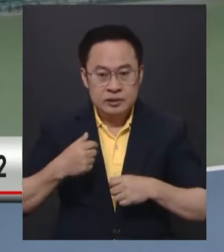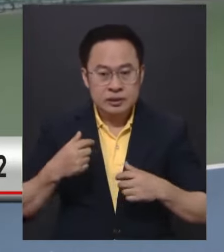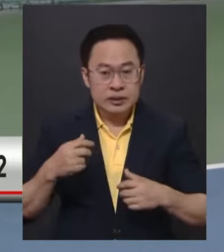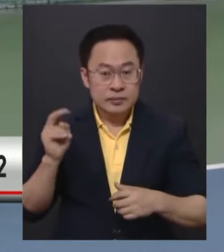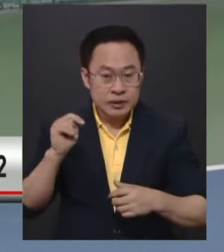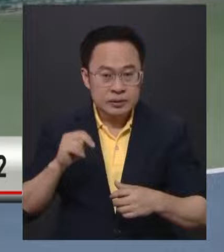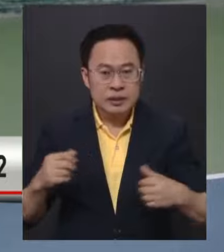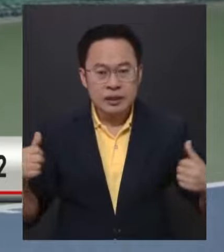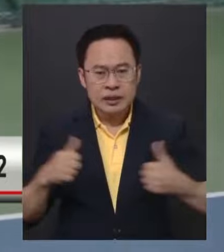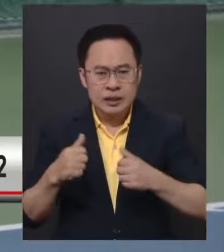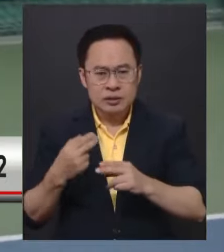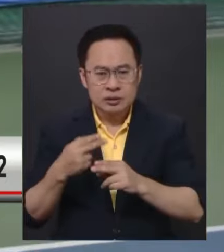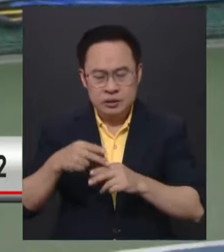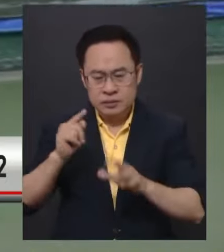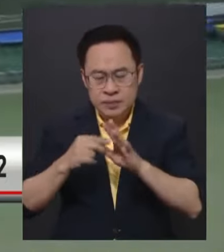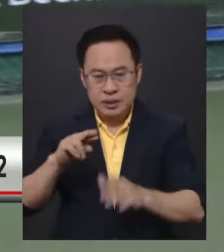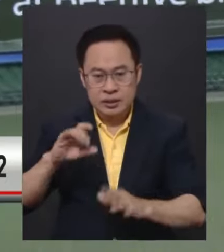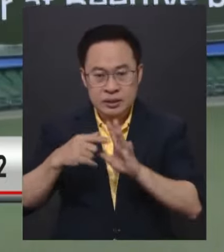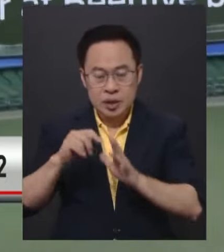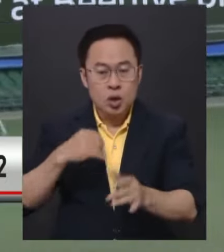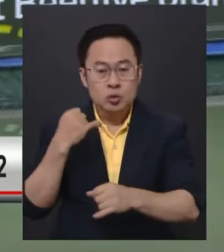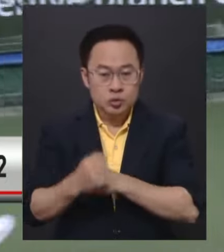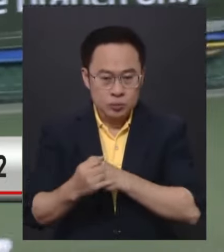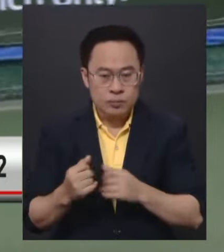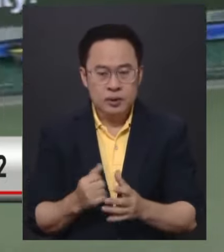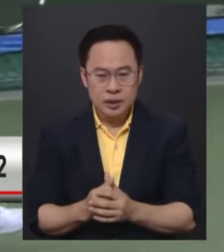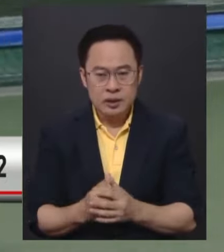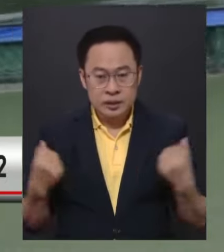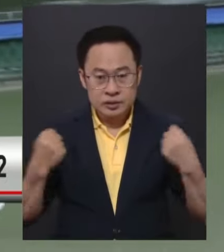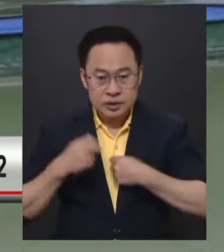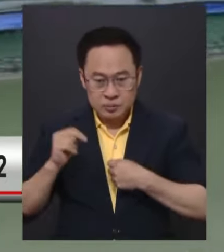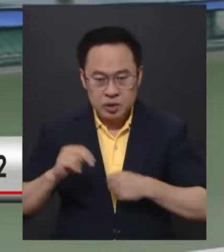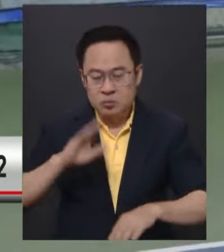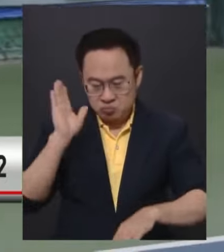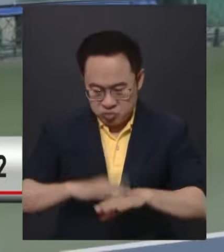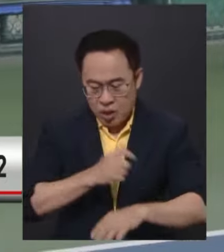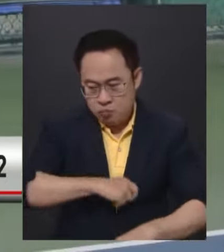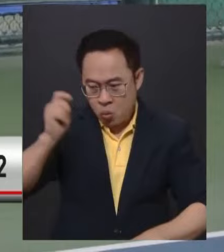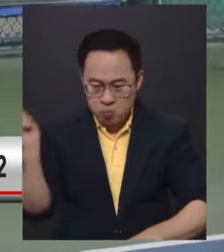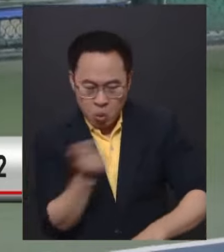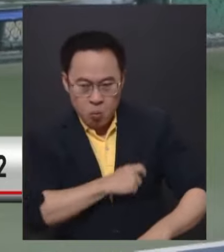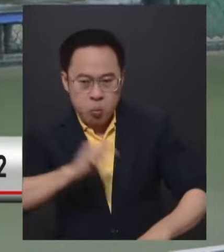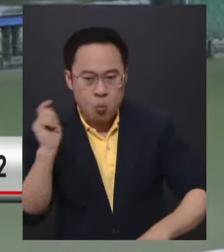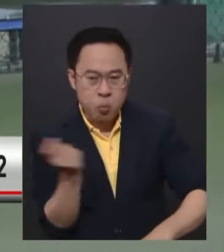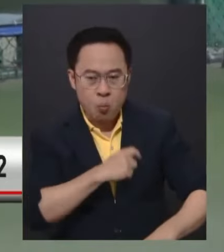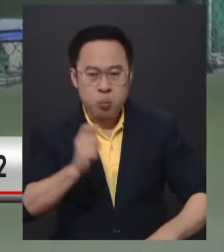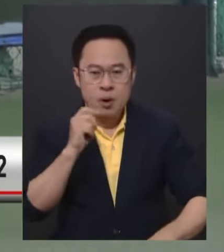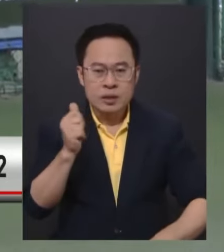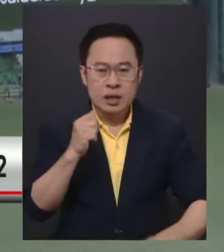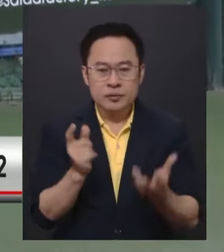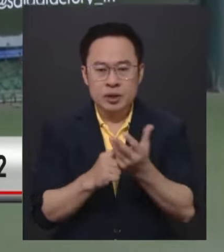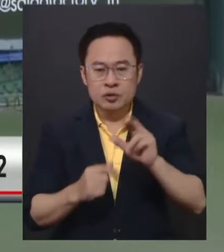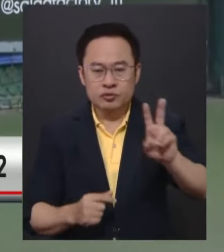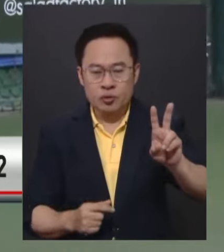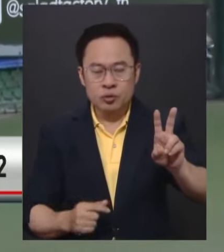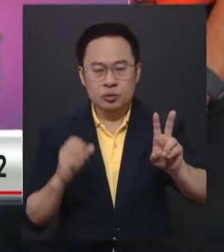อกับปาริชาติอุตสาโยชน์ค่ะผลปรากฏว่าเป็นนันพัฒน์นะคะที่ผลงานทำได้ยอดเยี่ยมกว่าค่ะทำคะแนนเอาชนะไป2ต่อ